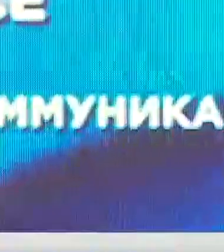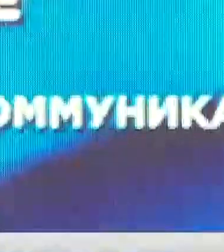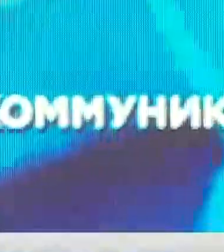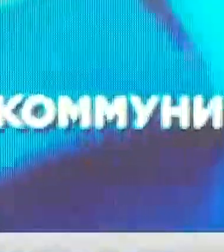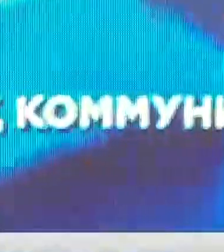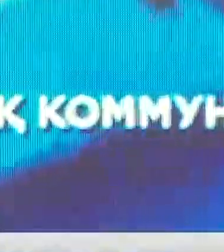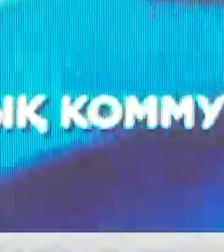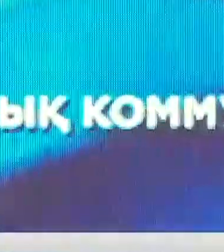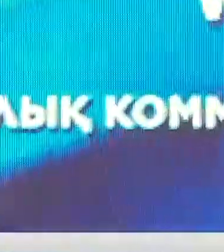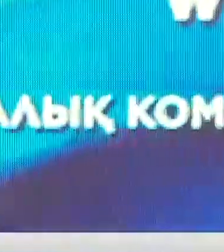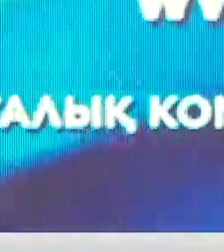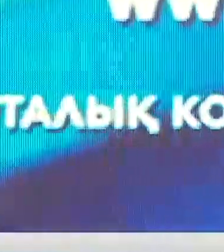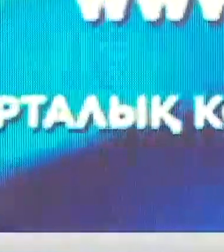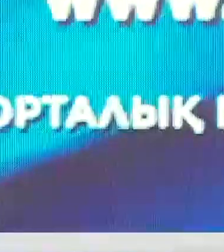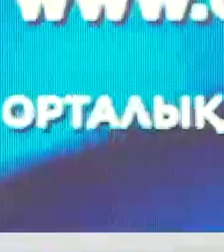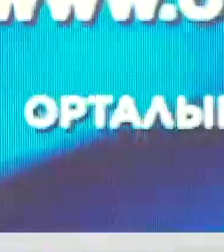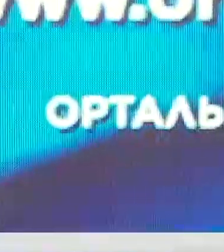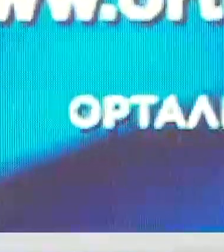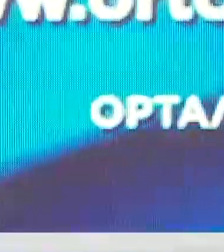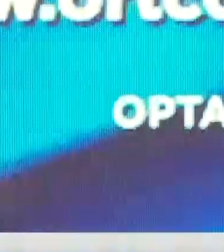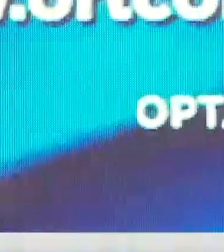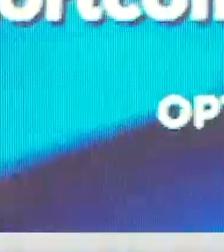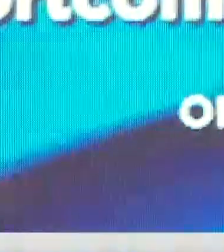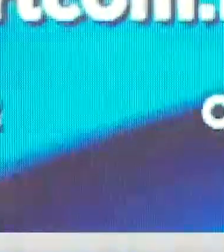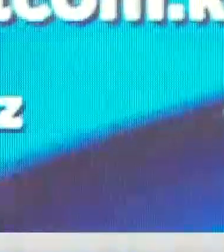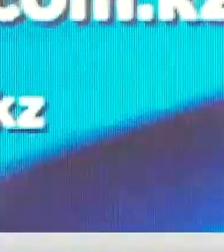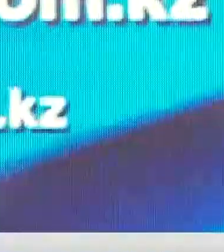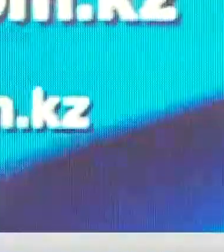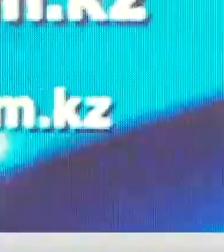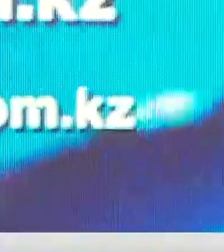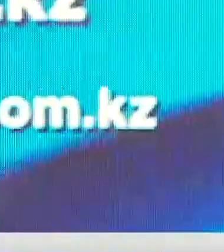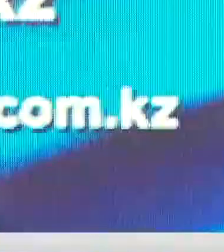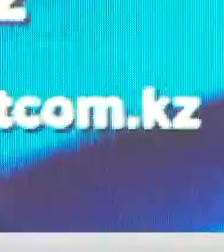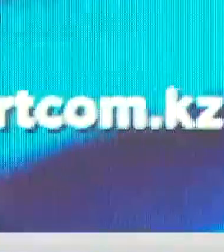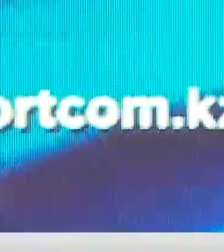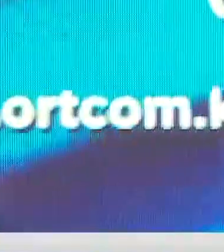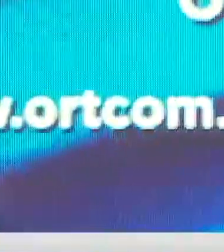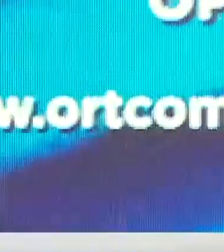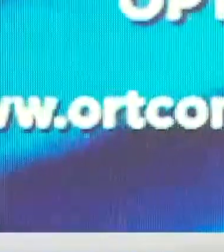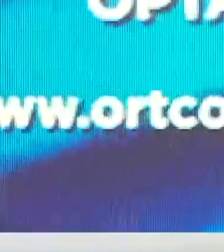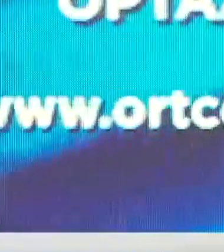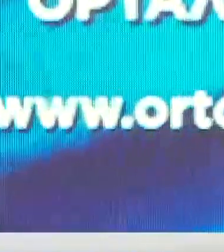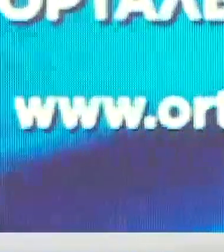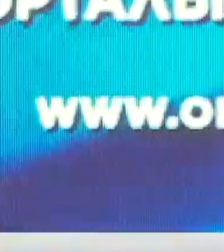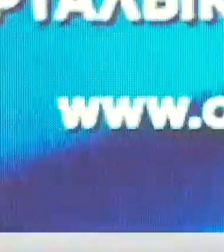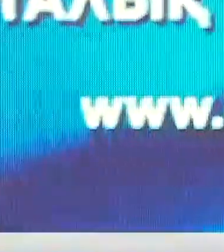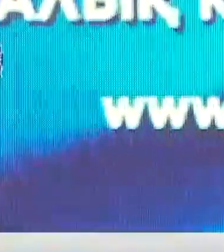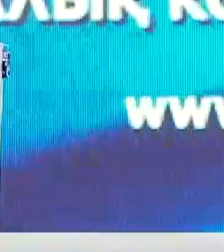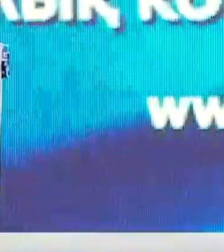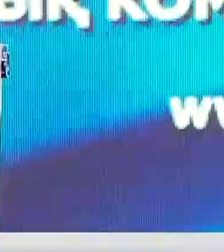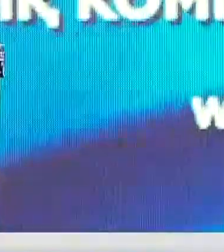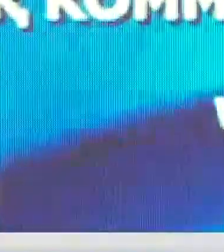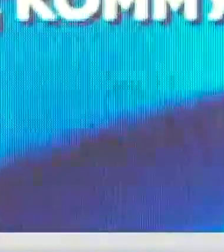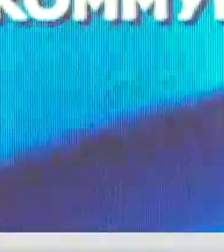56 лиц, то уже 29 марта 18 лиц. То есть мы